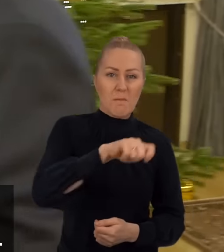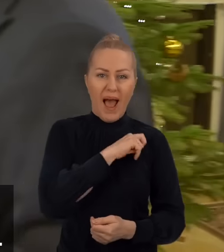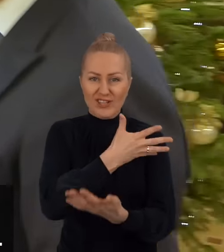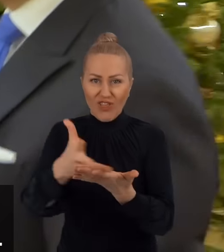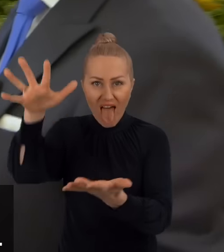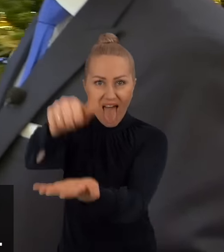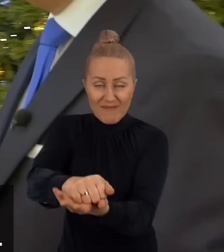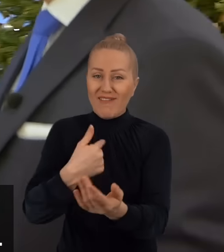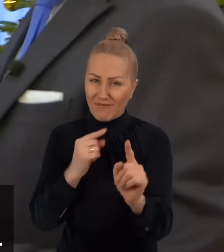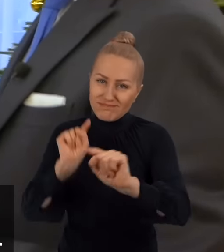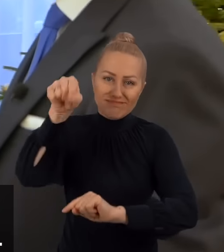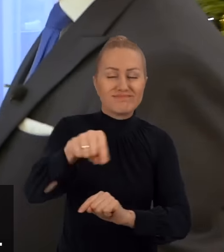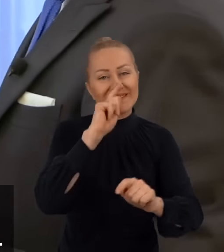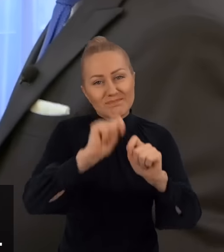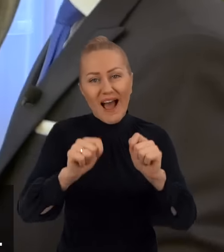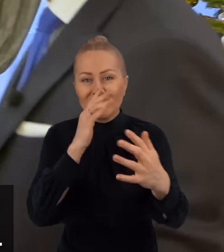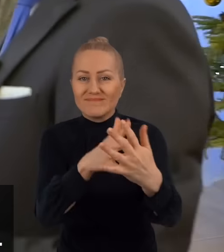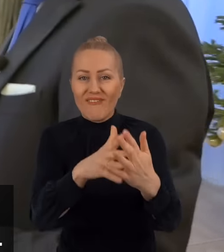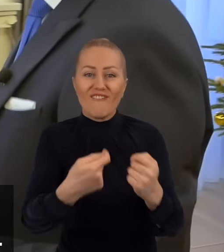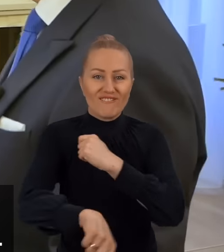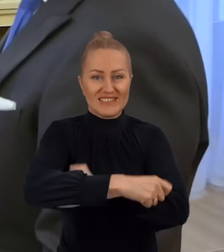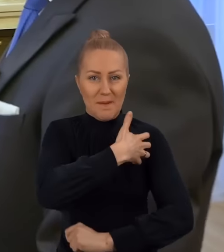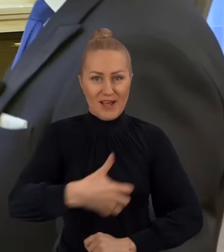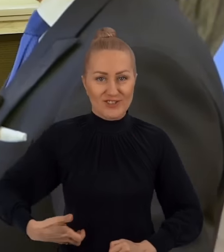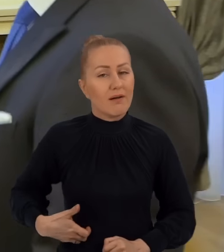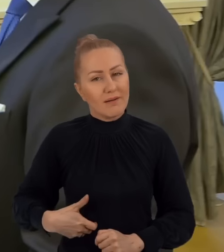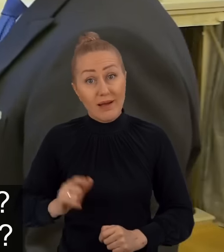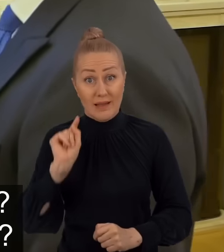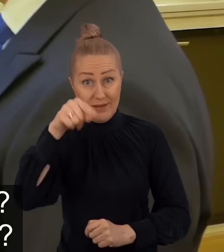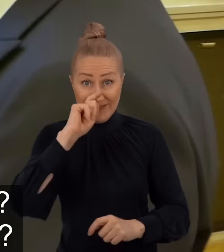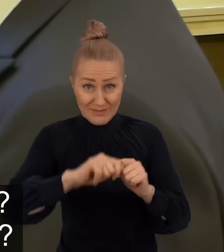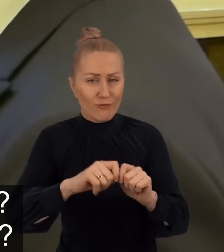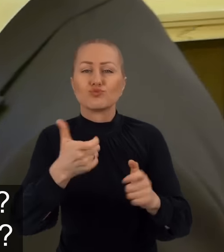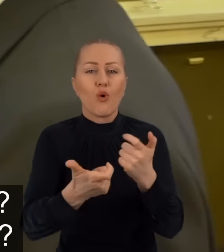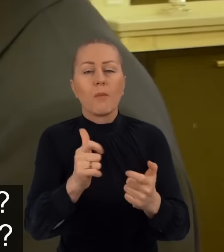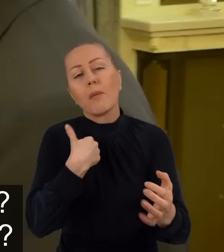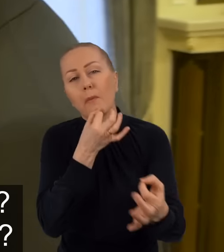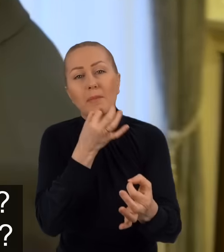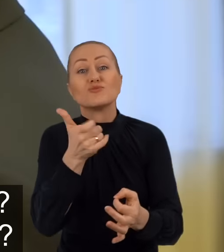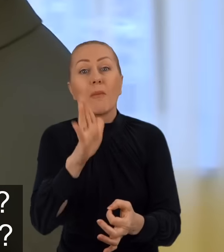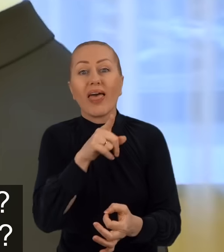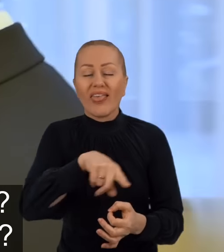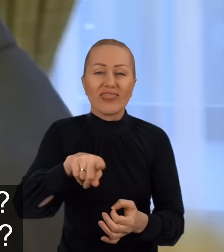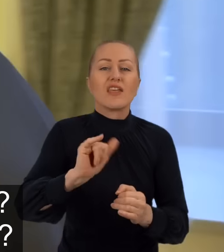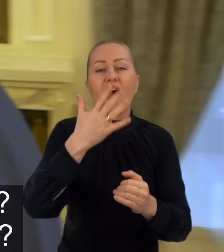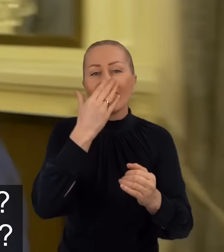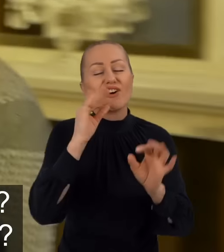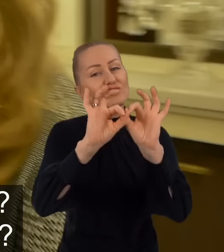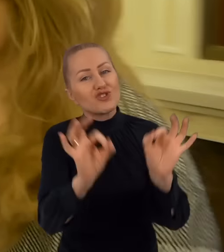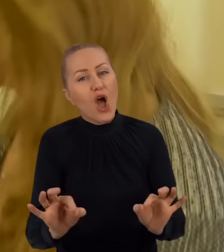Korytarzem marszałkowskim do państwa wicemarszałków. Co im zrobimy? Przepytamy ich z dzieło sztuki, zrobimy test białej